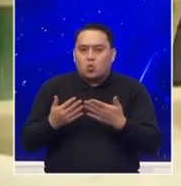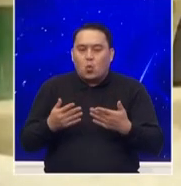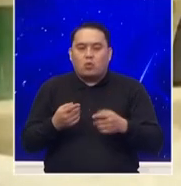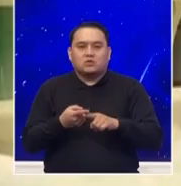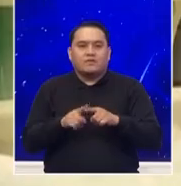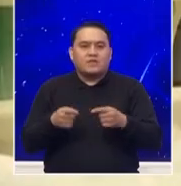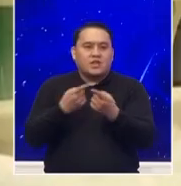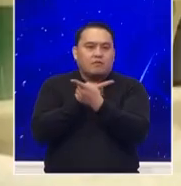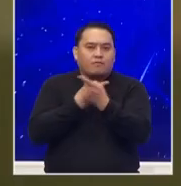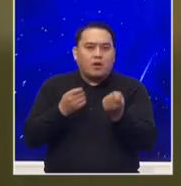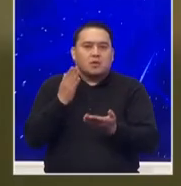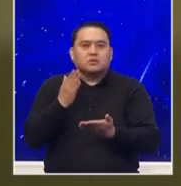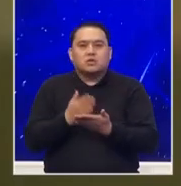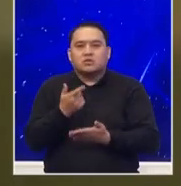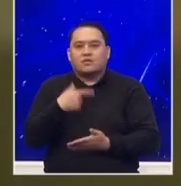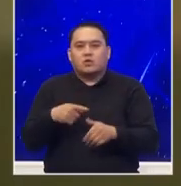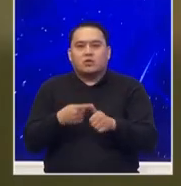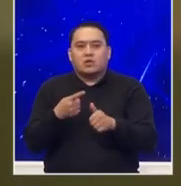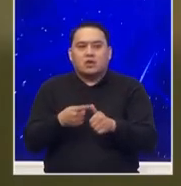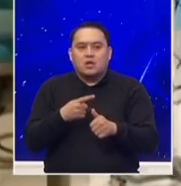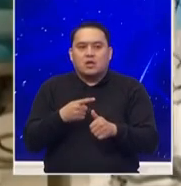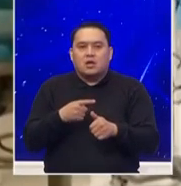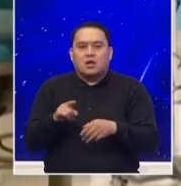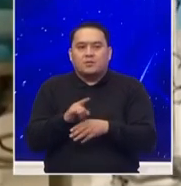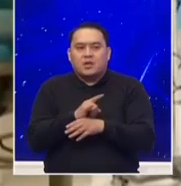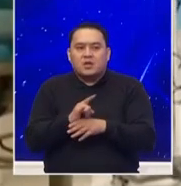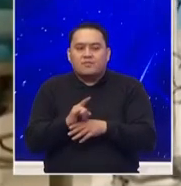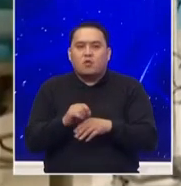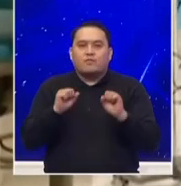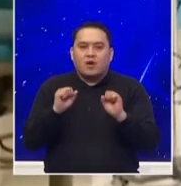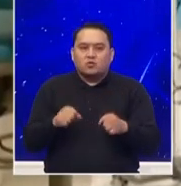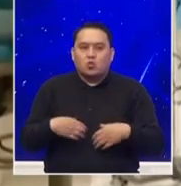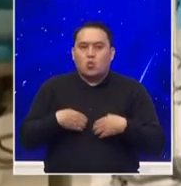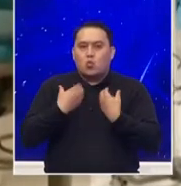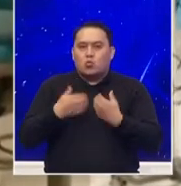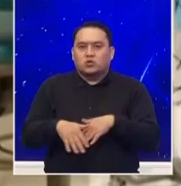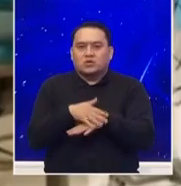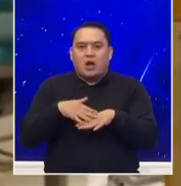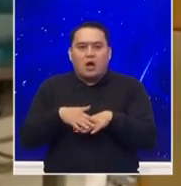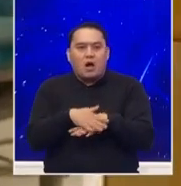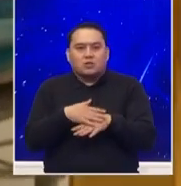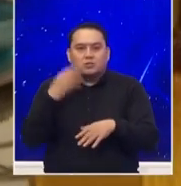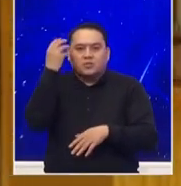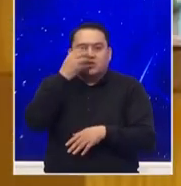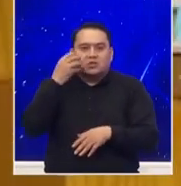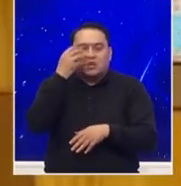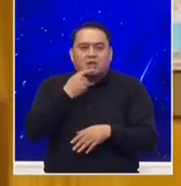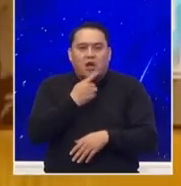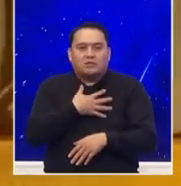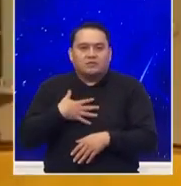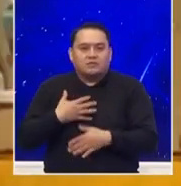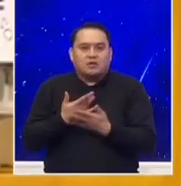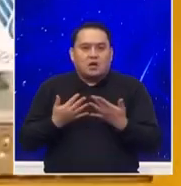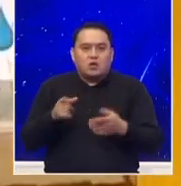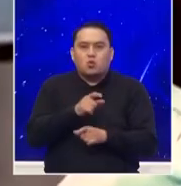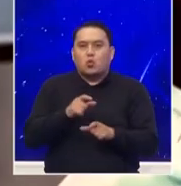искаженной информации даже есть свое название – инфодемия. Она приводит в ужас население и оставляет психологическую травму